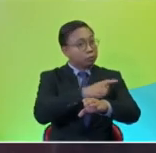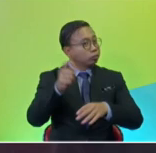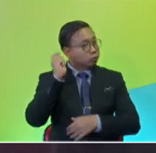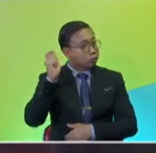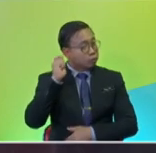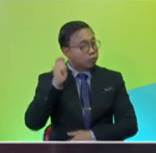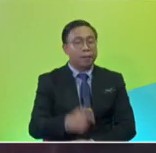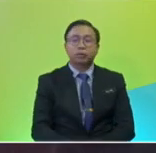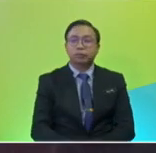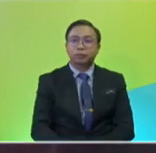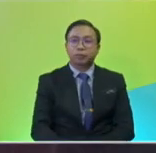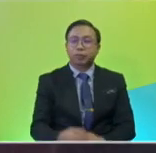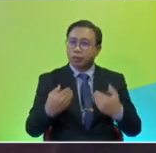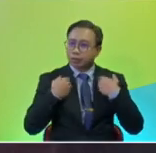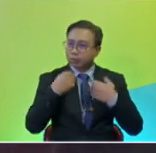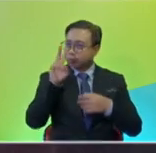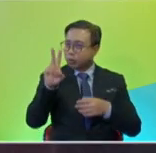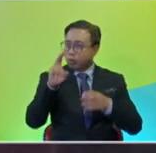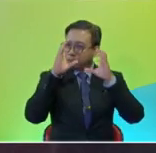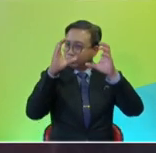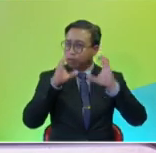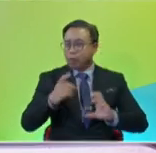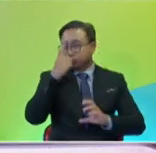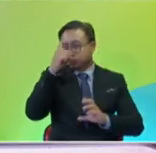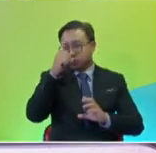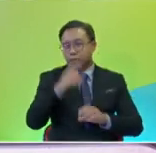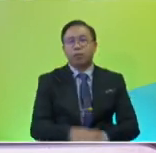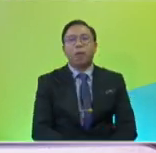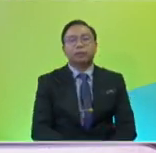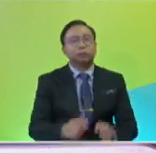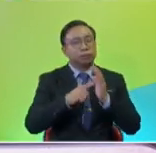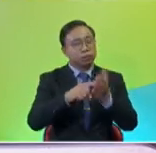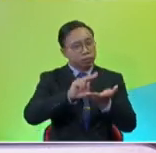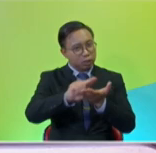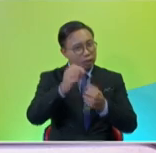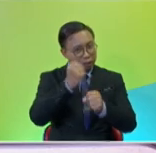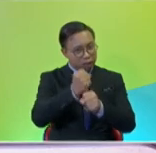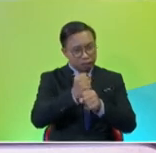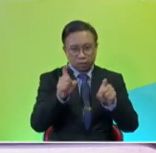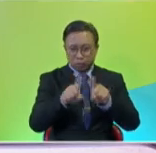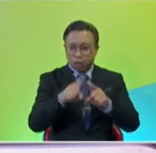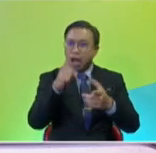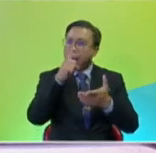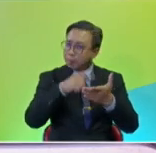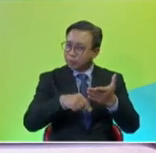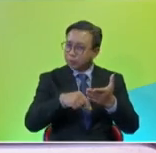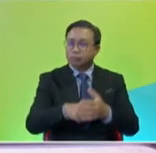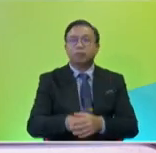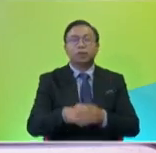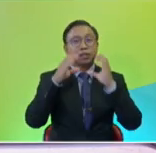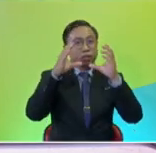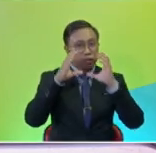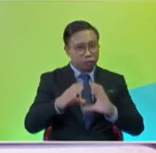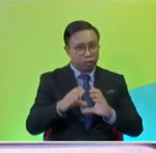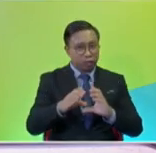dia mengandungi dua cara untuk menunjukkan nilai kerjasama. Oh. Apakah cara-cara